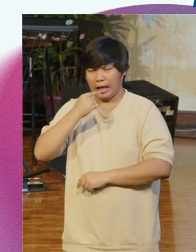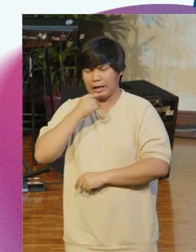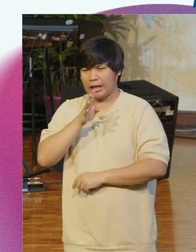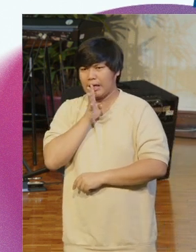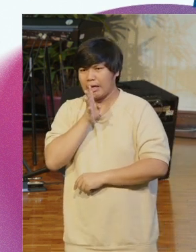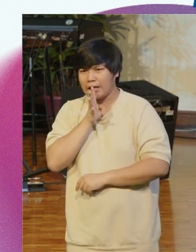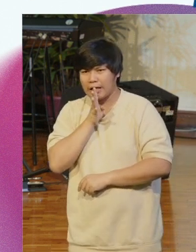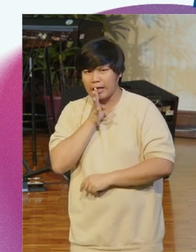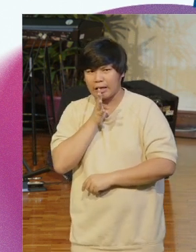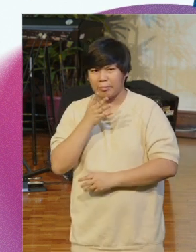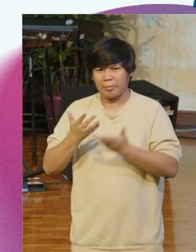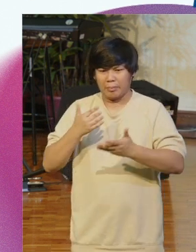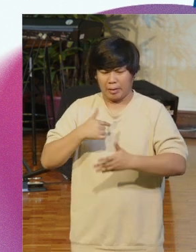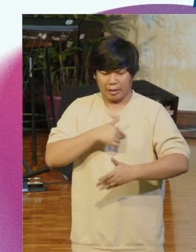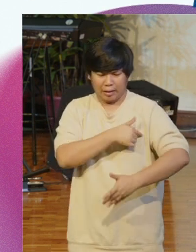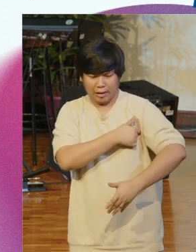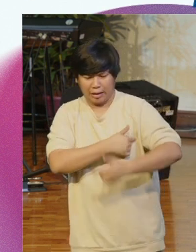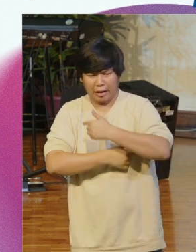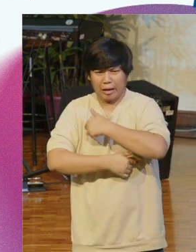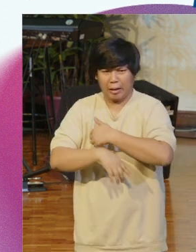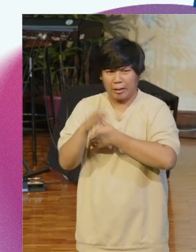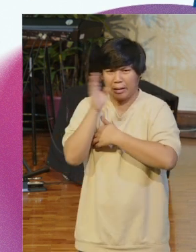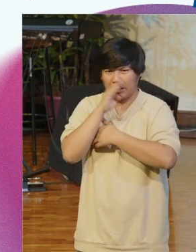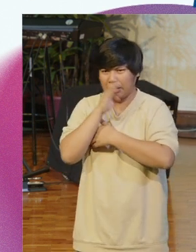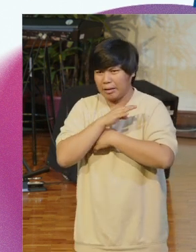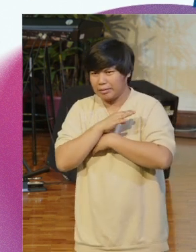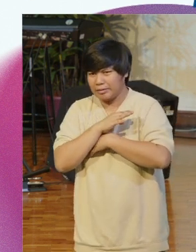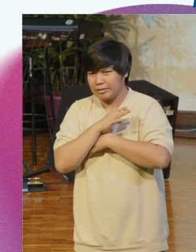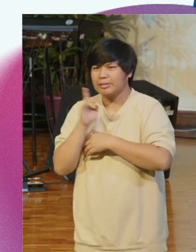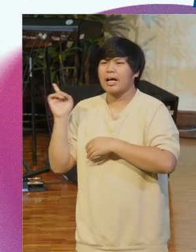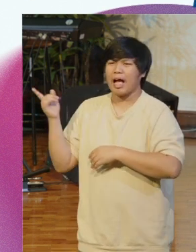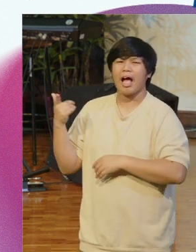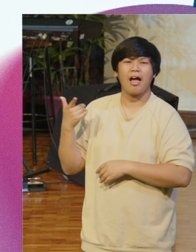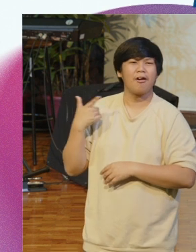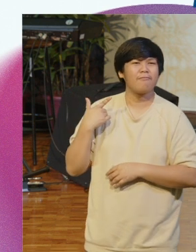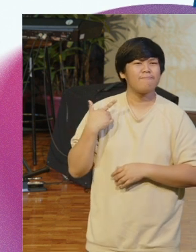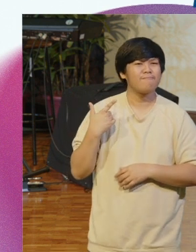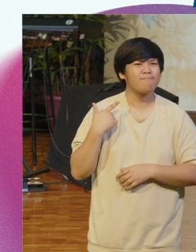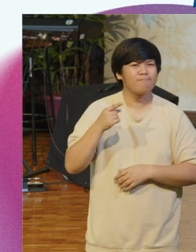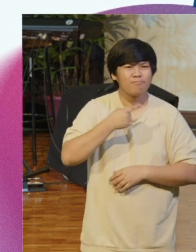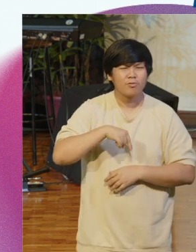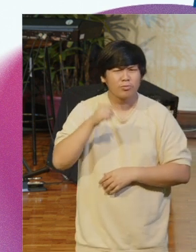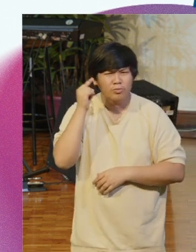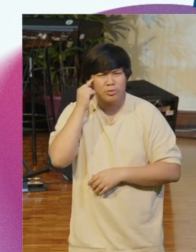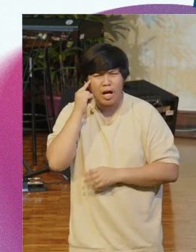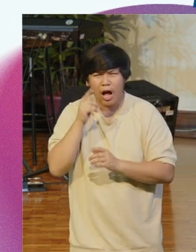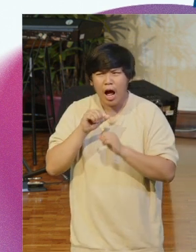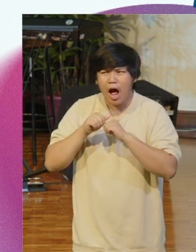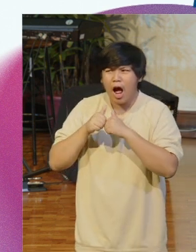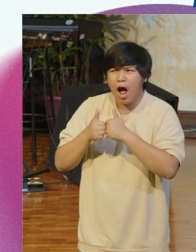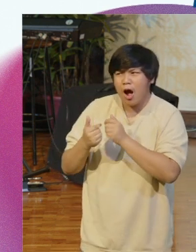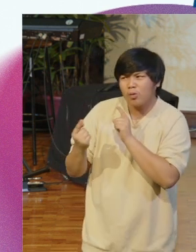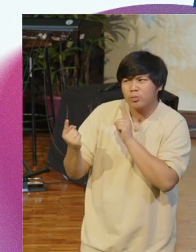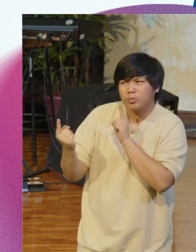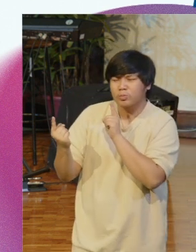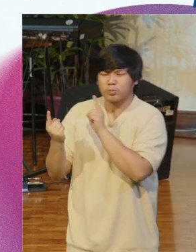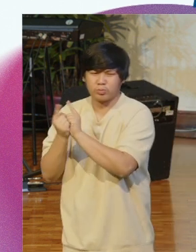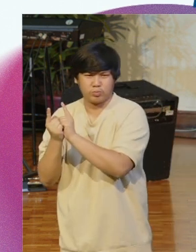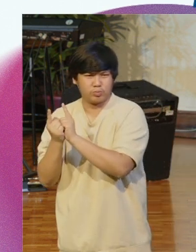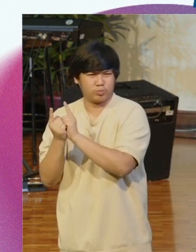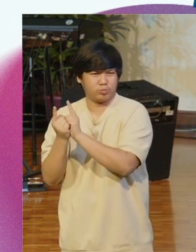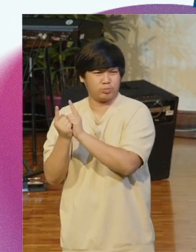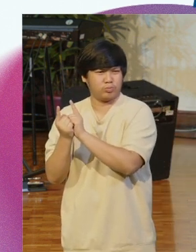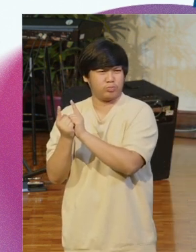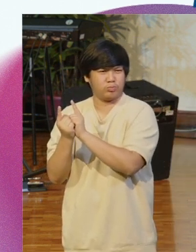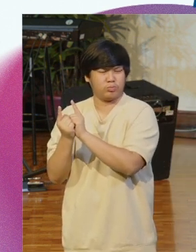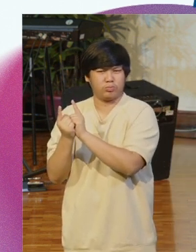kamay? Baka ako'y kamayan, no? So meron pong ganong dating ang isang sovereign,